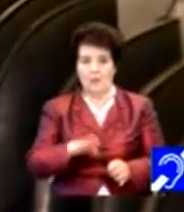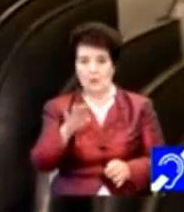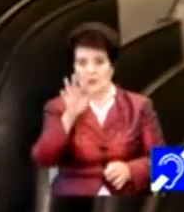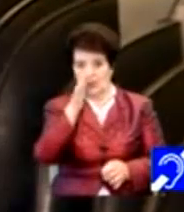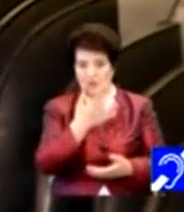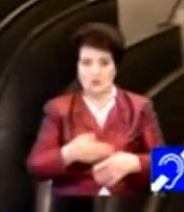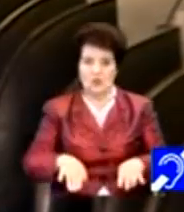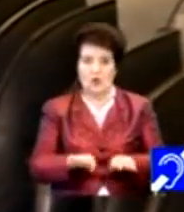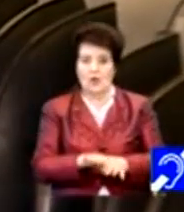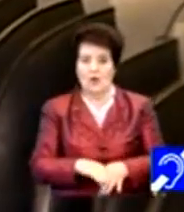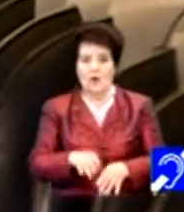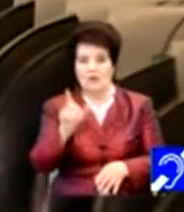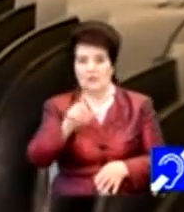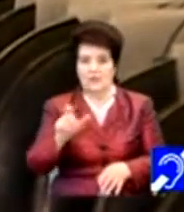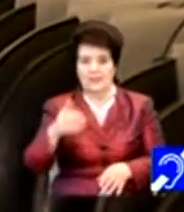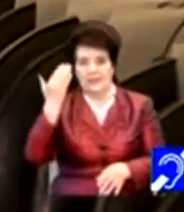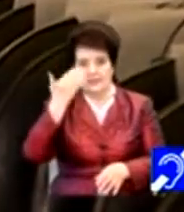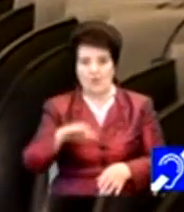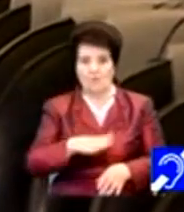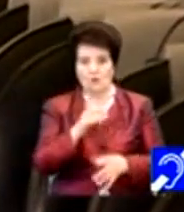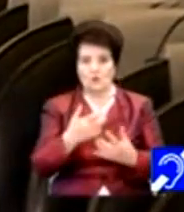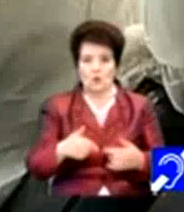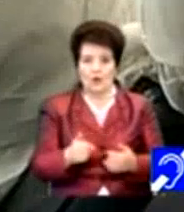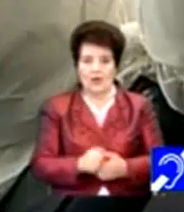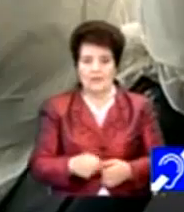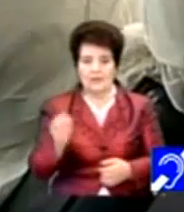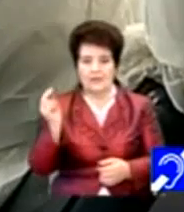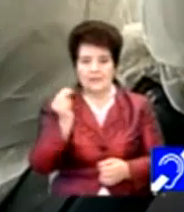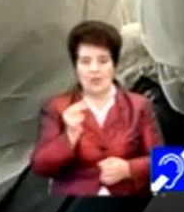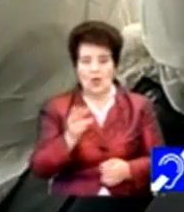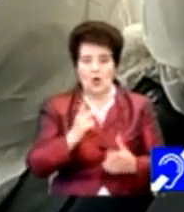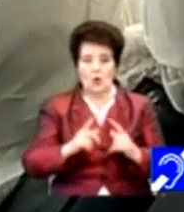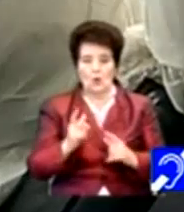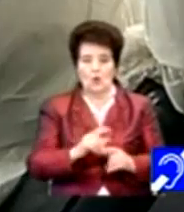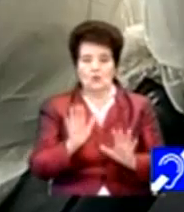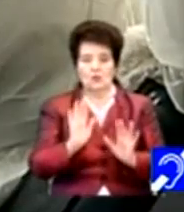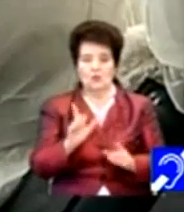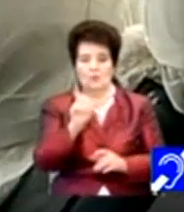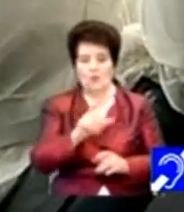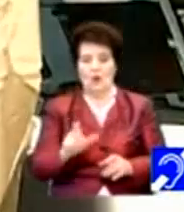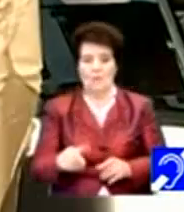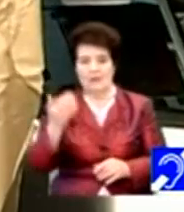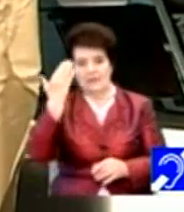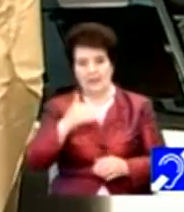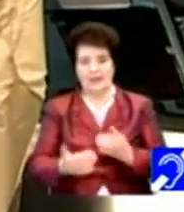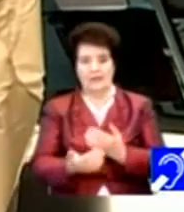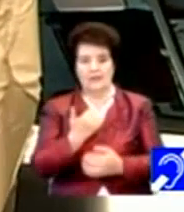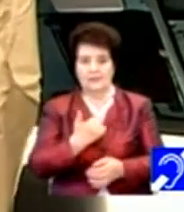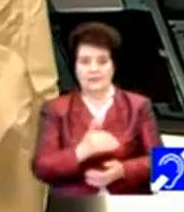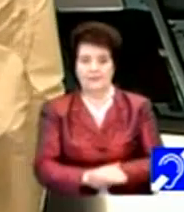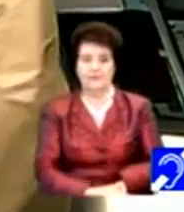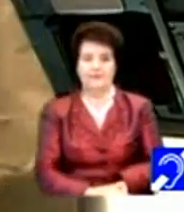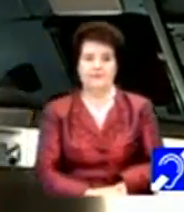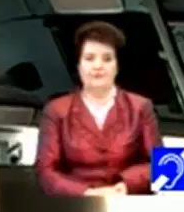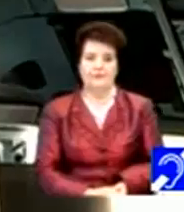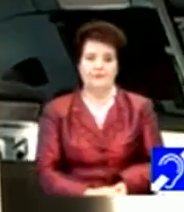fost închis pentru cetățenii străini și au fost organizate doar curse charter de repatriere a basarabenilor din străinătate.